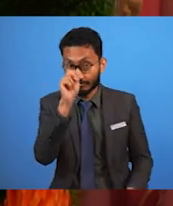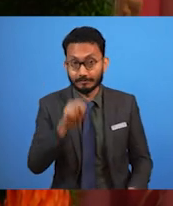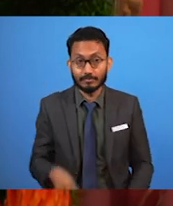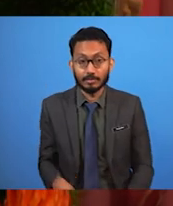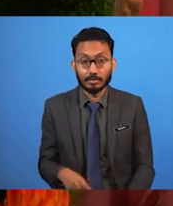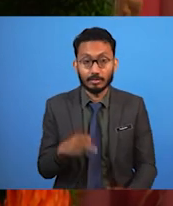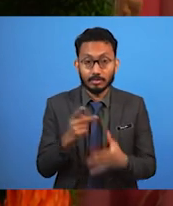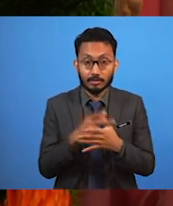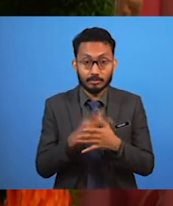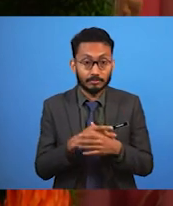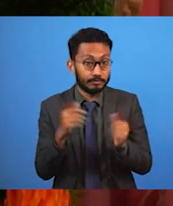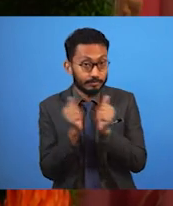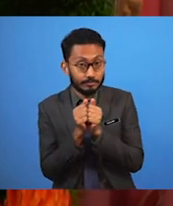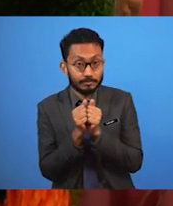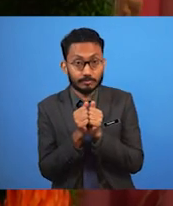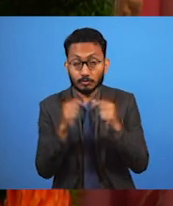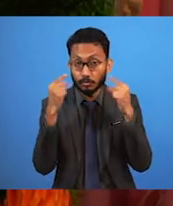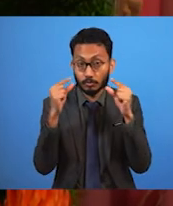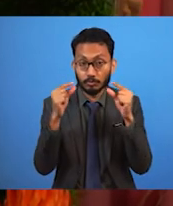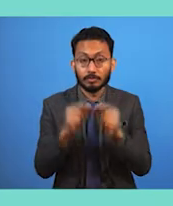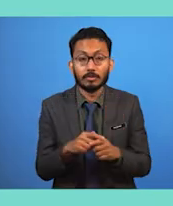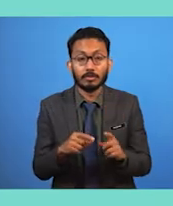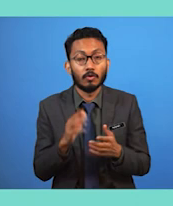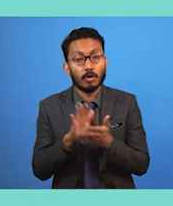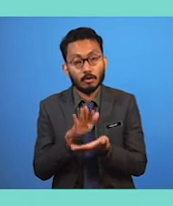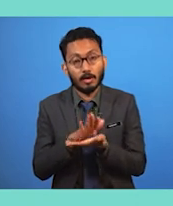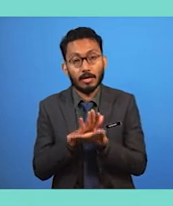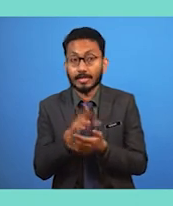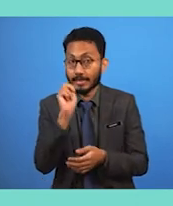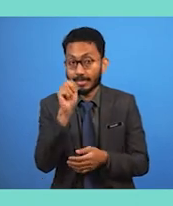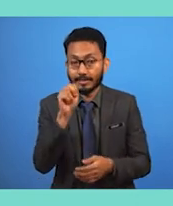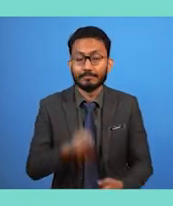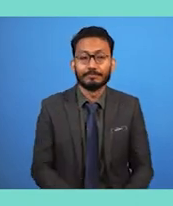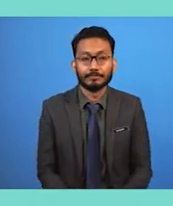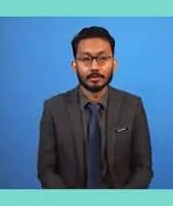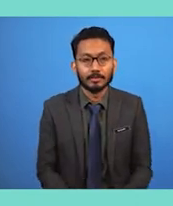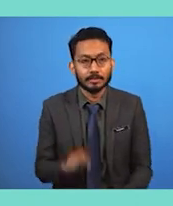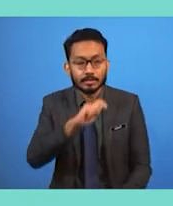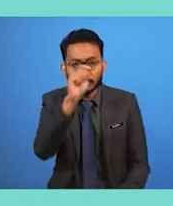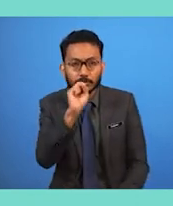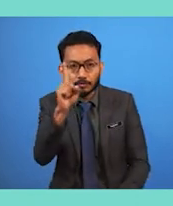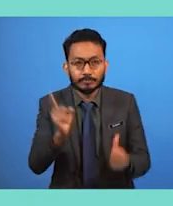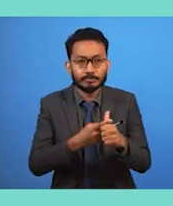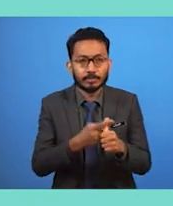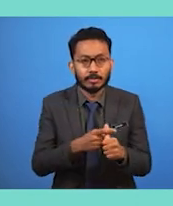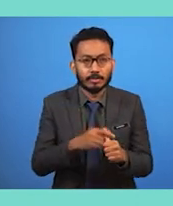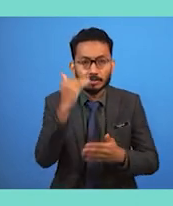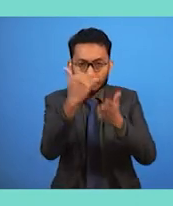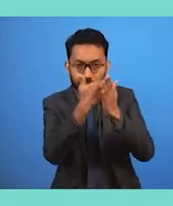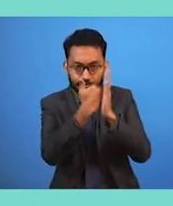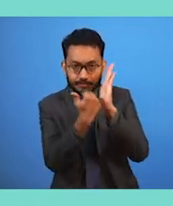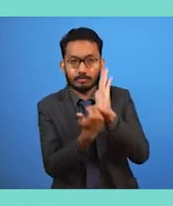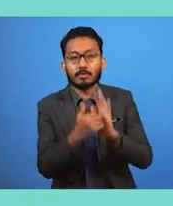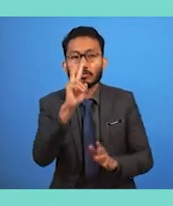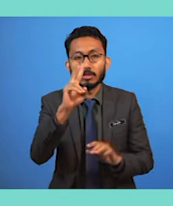dengan guru dan rakan-rakan di sekolah nanti. Soalan pertama, Senaraikan dua jenis hidupan seni